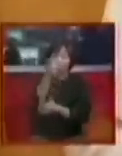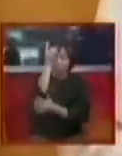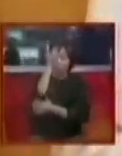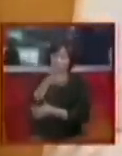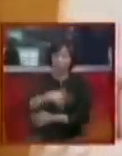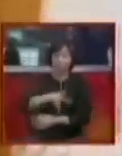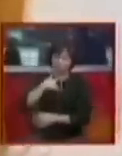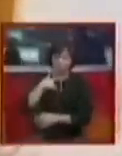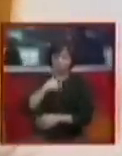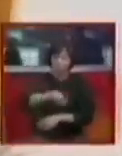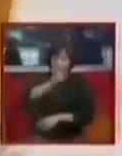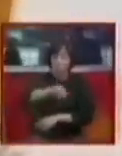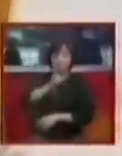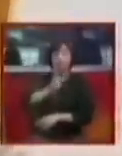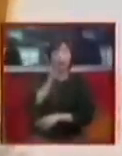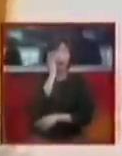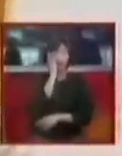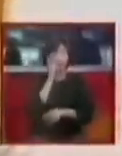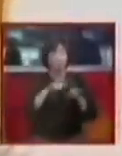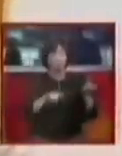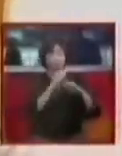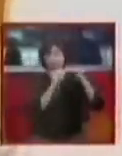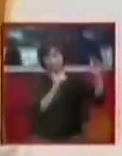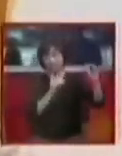pambabatikos. Yeah, maraming salamat ulit.